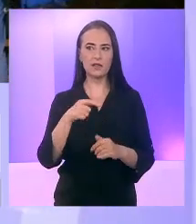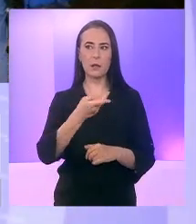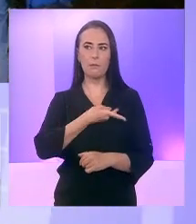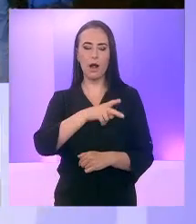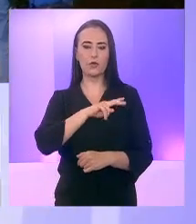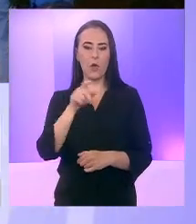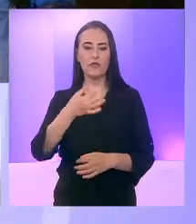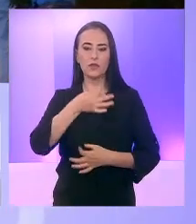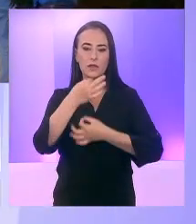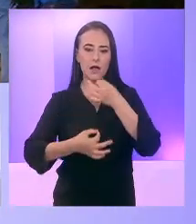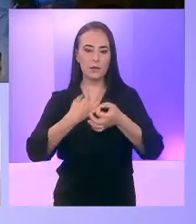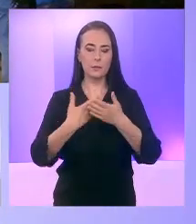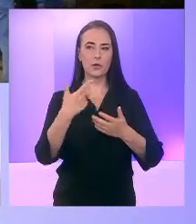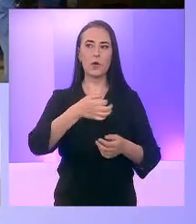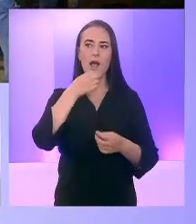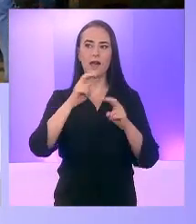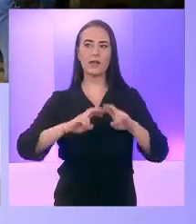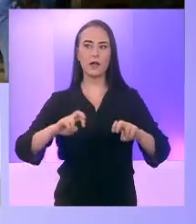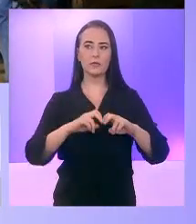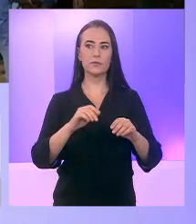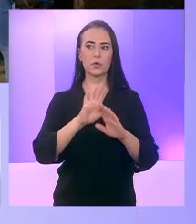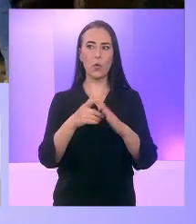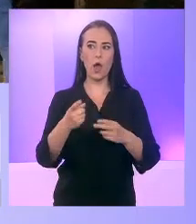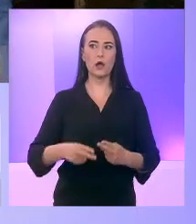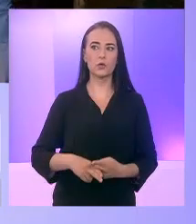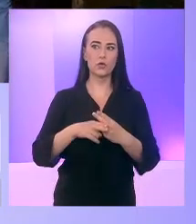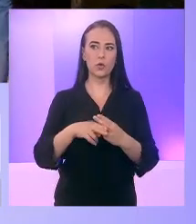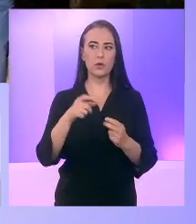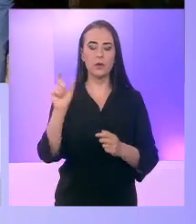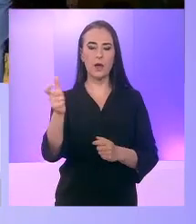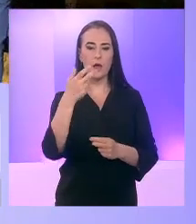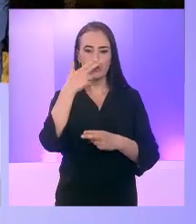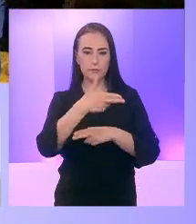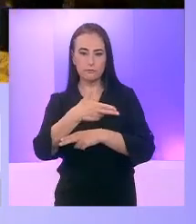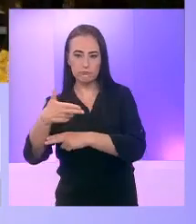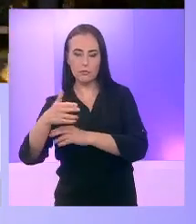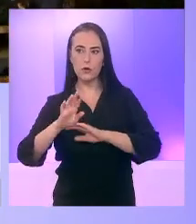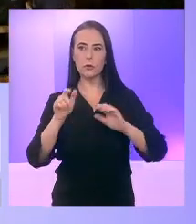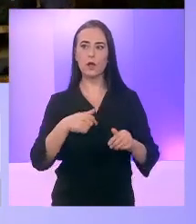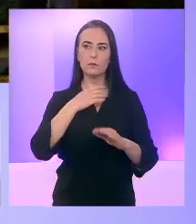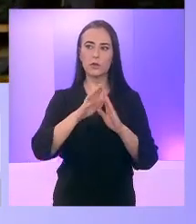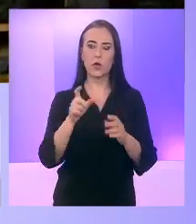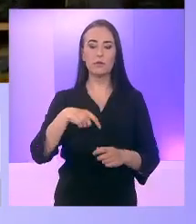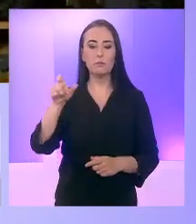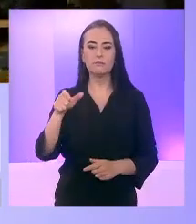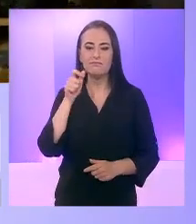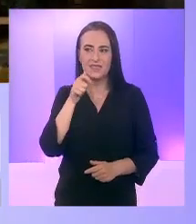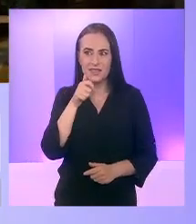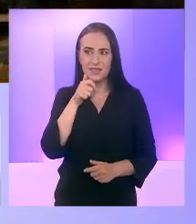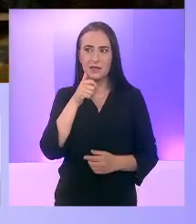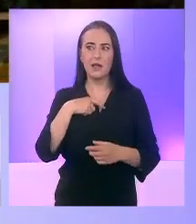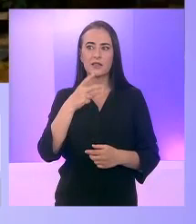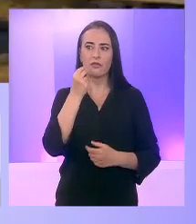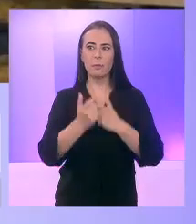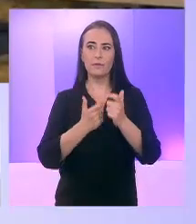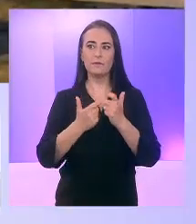de declarație a nepotului victimelor, obținută cu ajutorul surselor judiciare. Așadar, nepotul bătrânilor spune că este